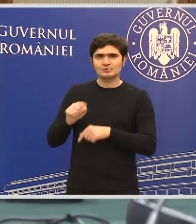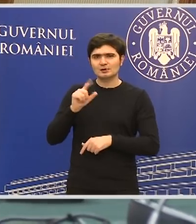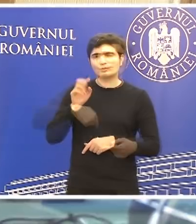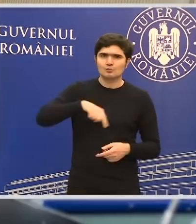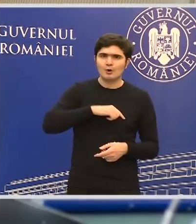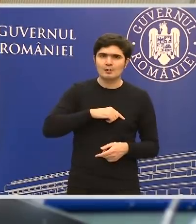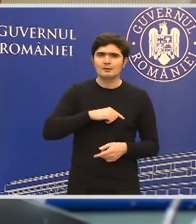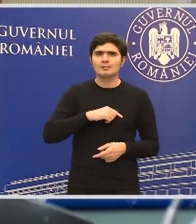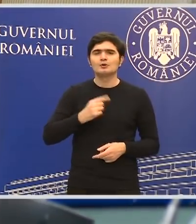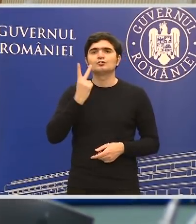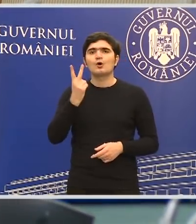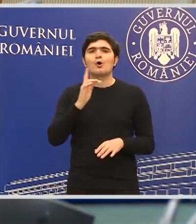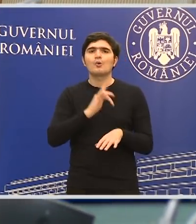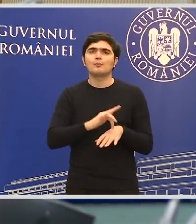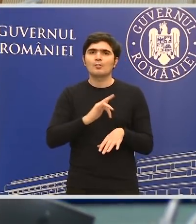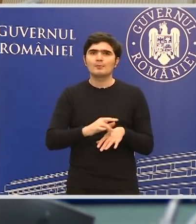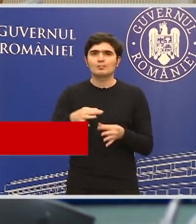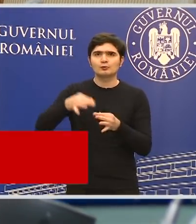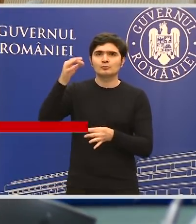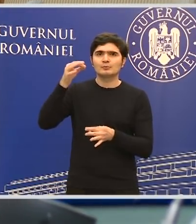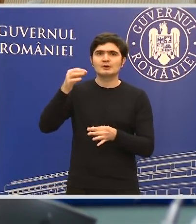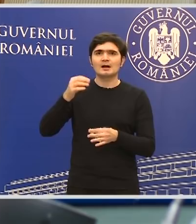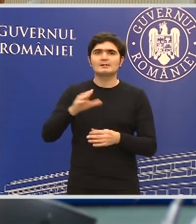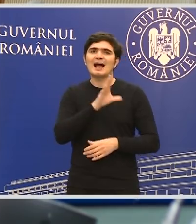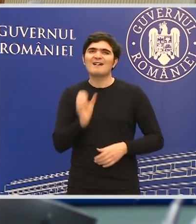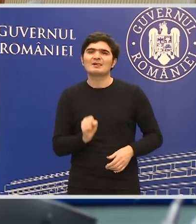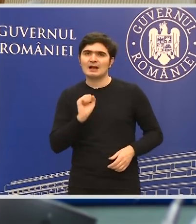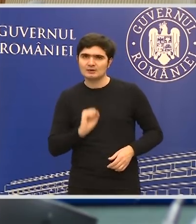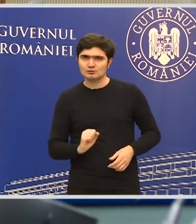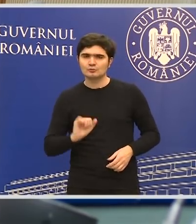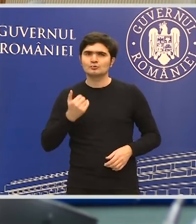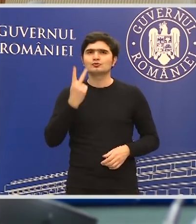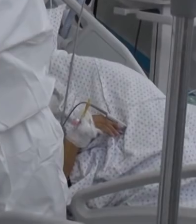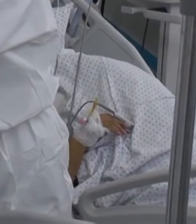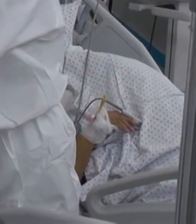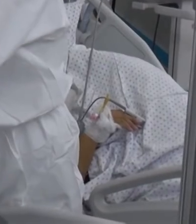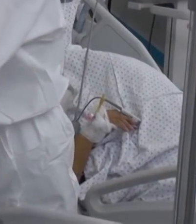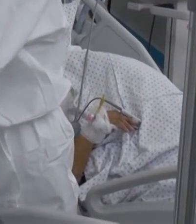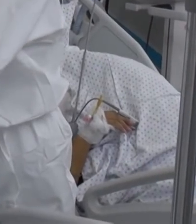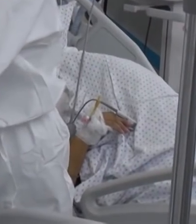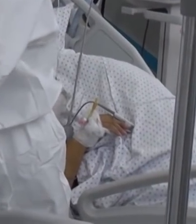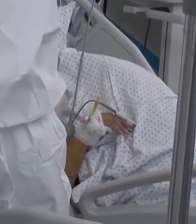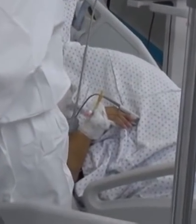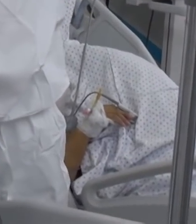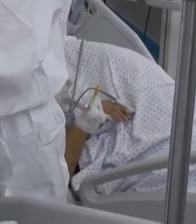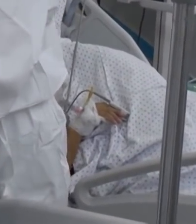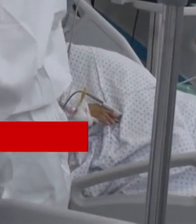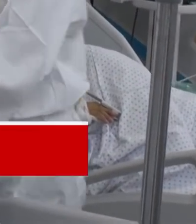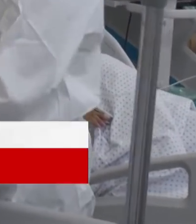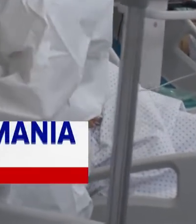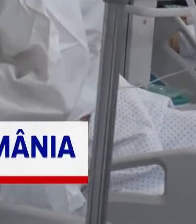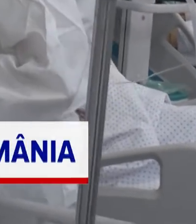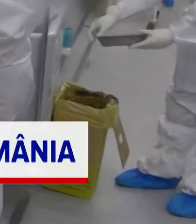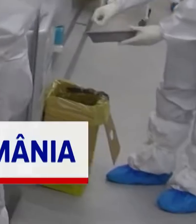29 sunt la copii, 2 probe cu tulpina subafricană și 2 probe cu tulpina braziliană. Dintre cei 378 de